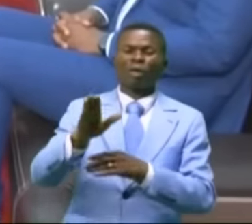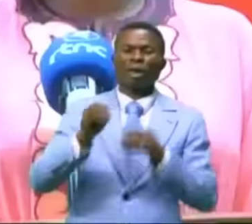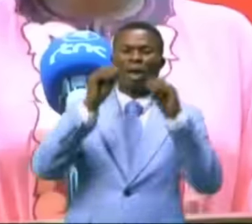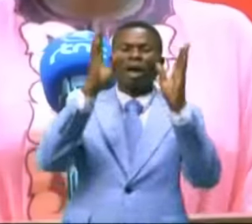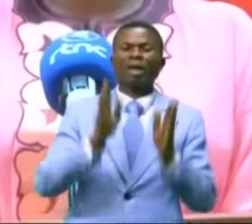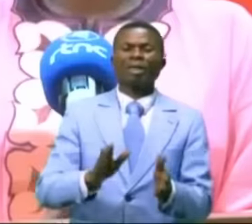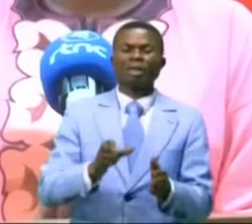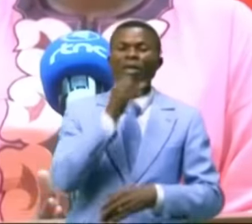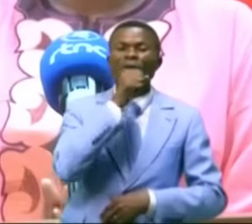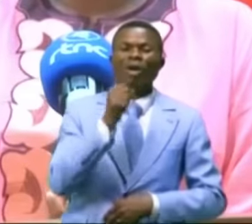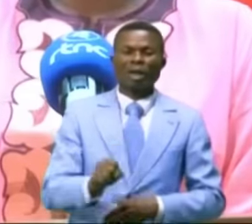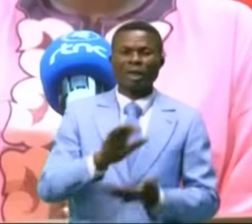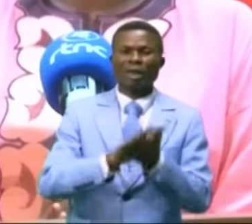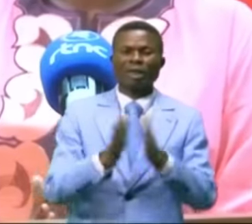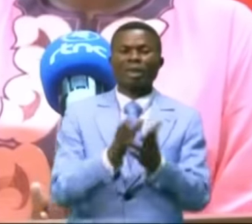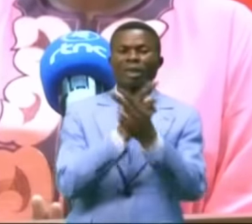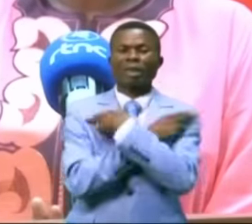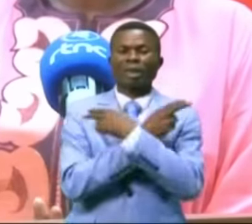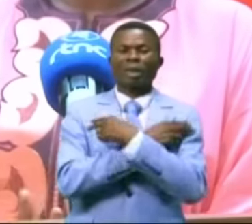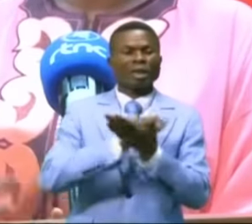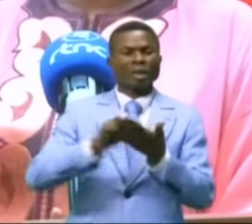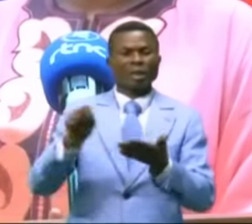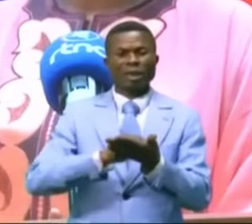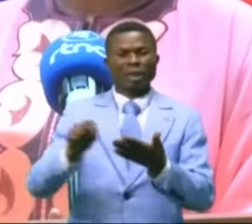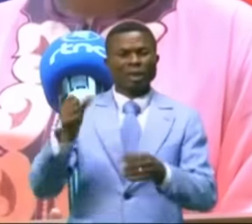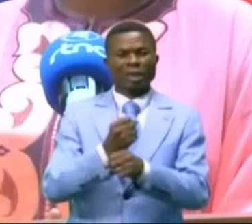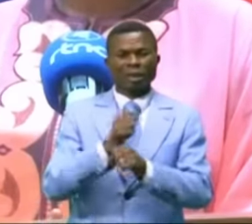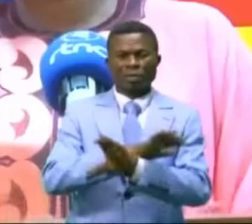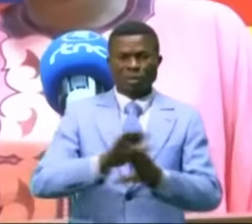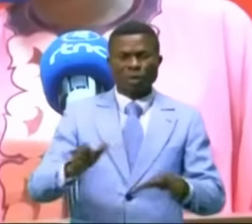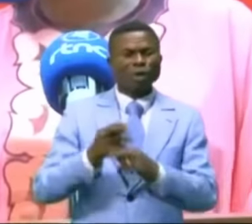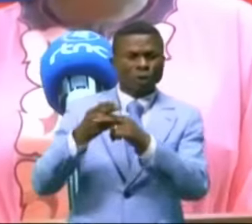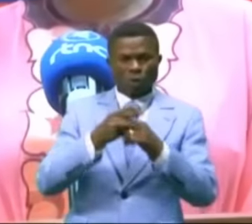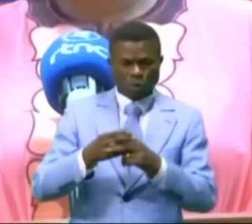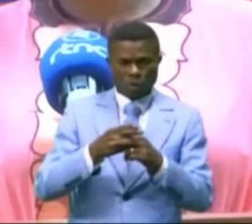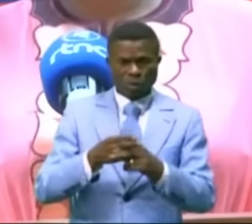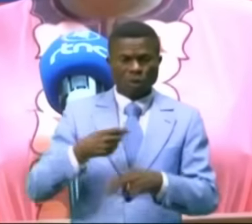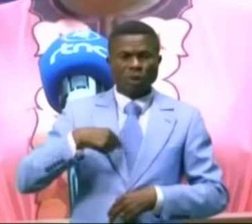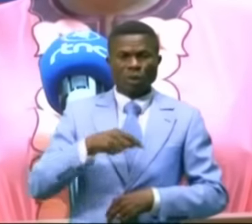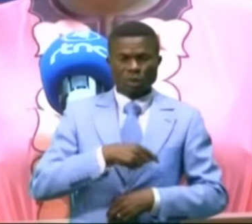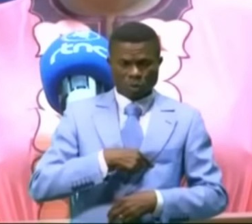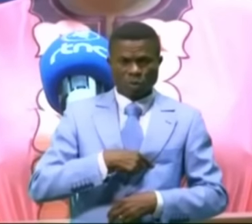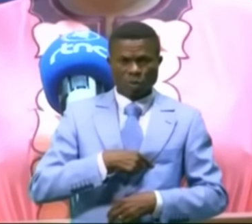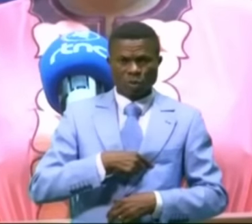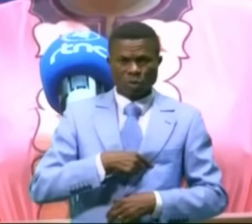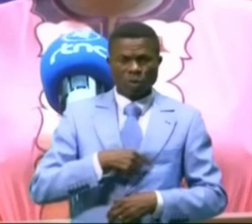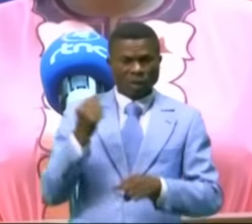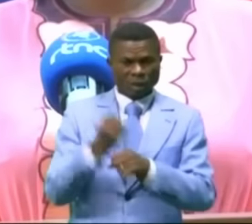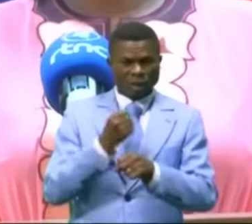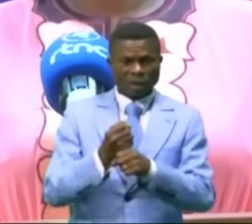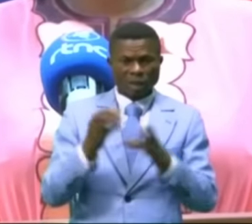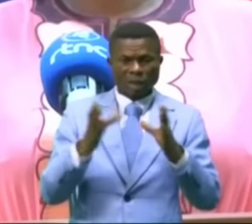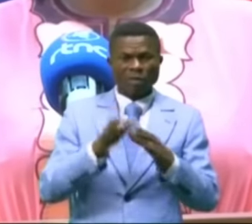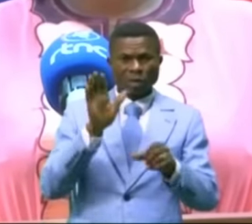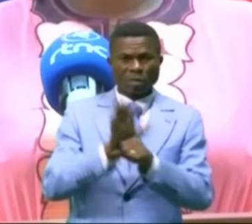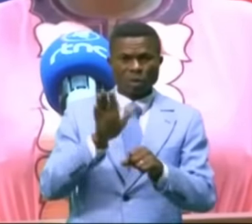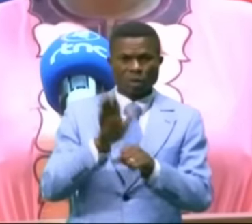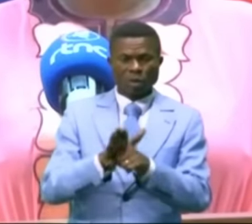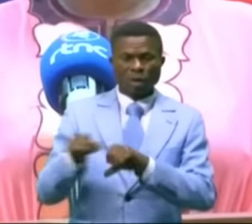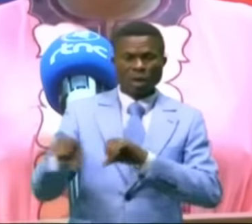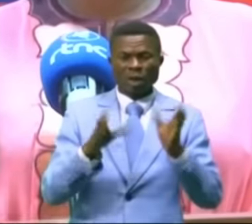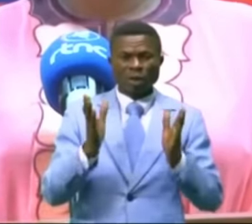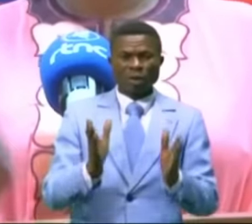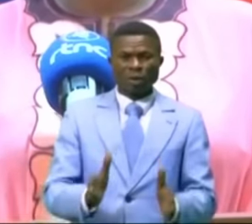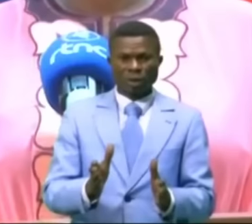Pas simplement les mettre à la retraite, mais il y a également le suivi. Nous sommes en train de travailler avec les différents acteurs